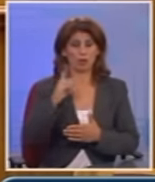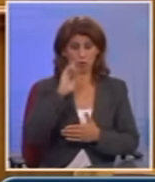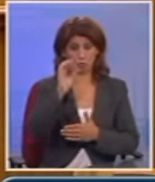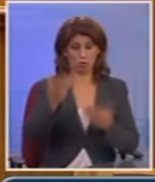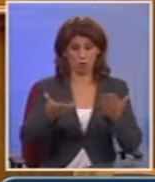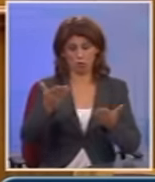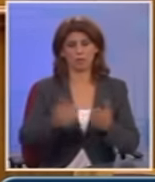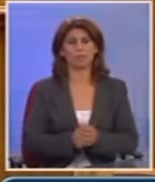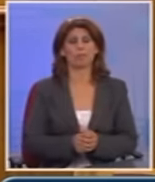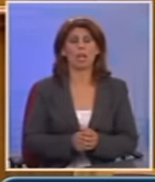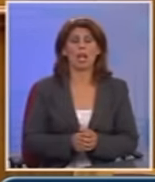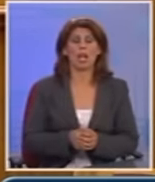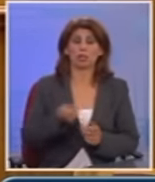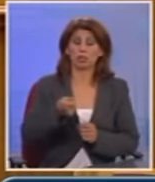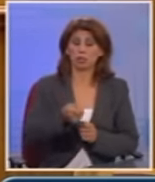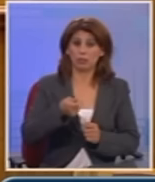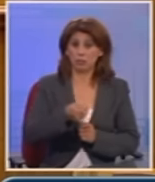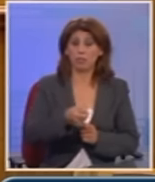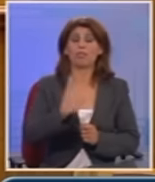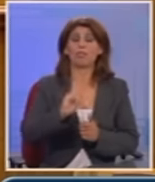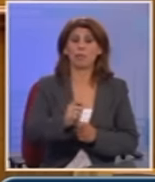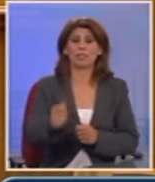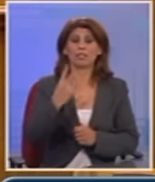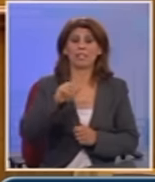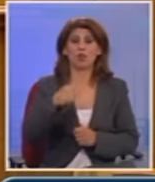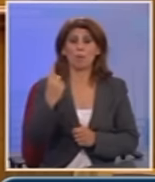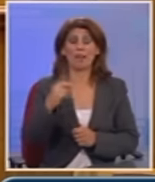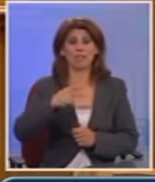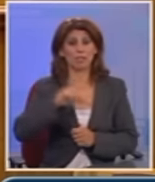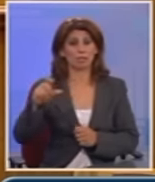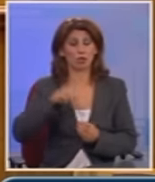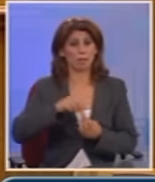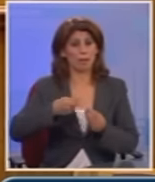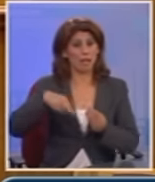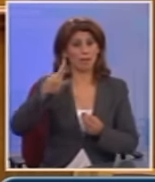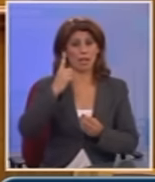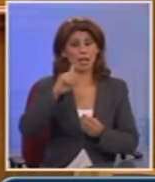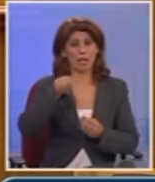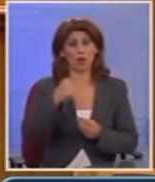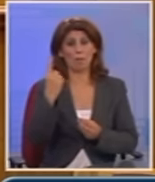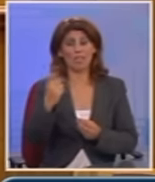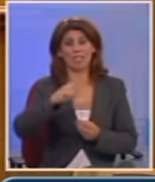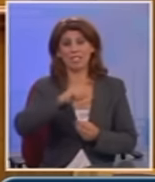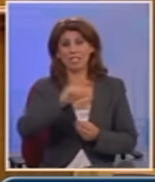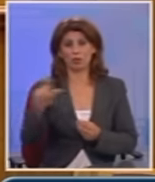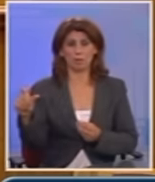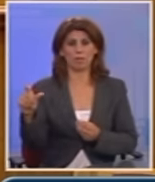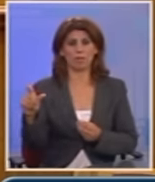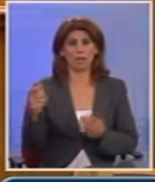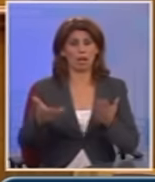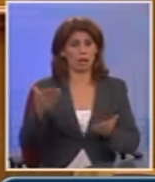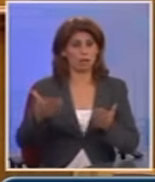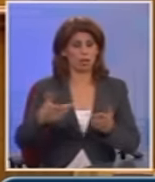Οι ληξιπρόθεσμες οφειλές υπερβαίνουν τα 4,1 δις τον Απρίλιο, αυξημένες κατά 1,1 δις έναντι